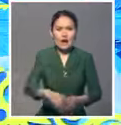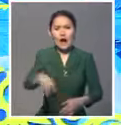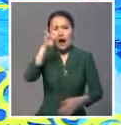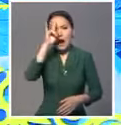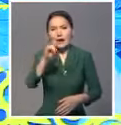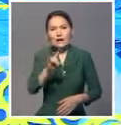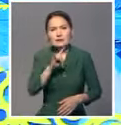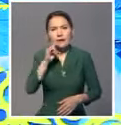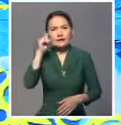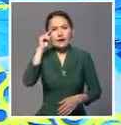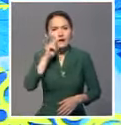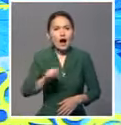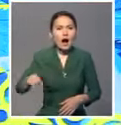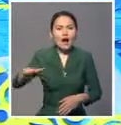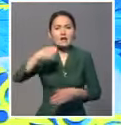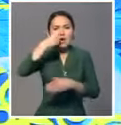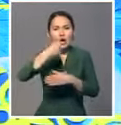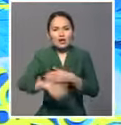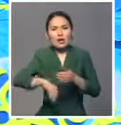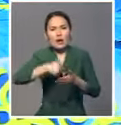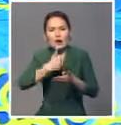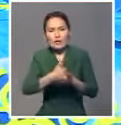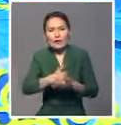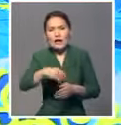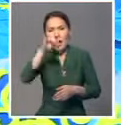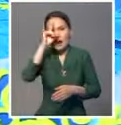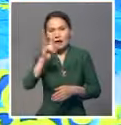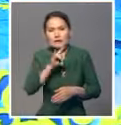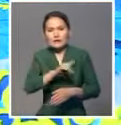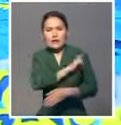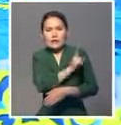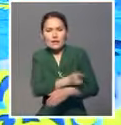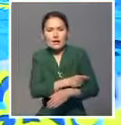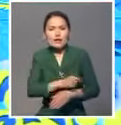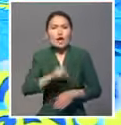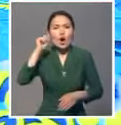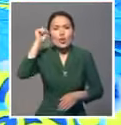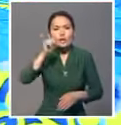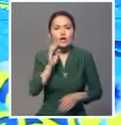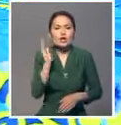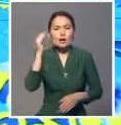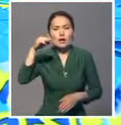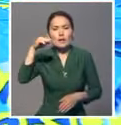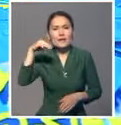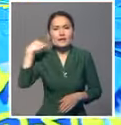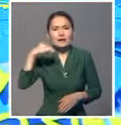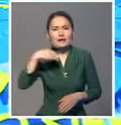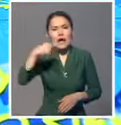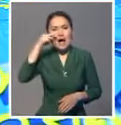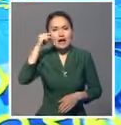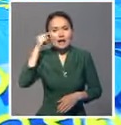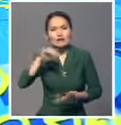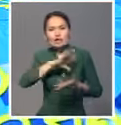Қазақстан Азия құрлығындағы көшбасшы мемлекет. Кіндік Азияның төрт мемлекетінің Өзбекстан, Түркменстан, Тәжікстан, Қырғызстанның жалпы ішкі өнімін